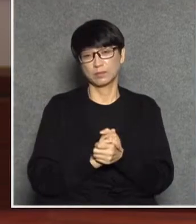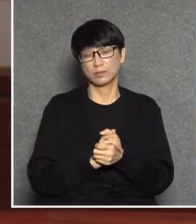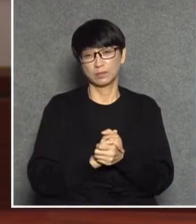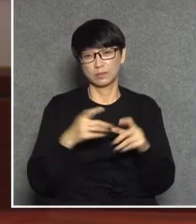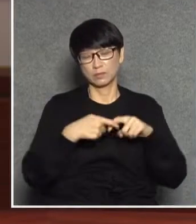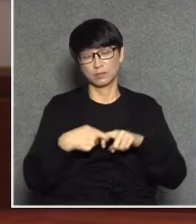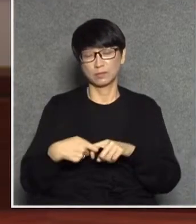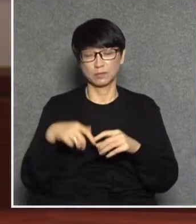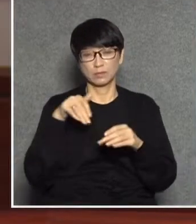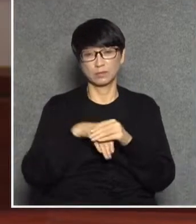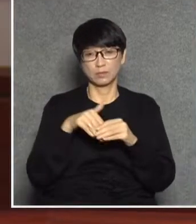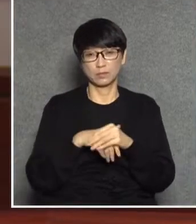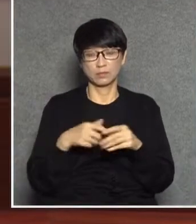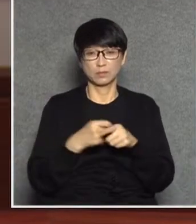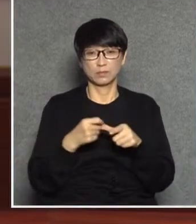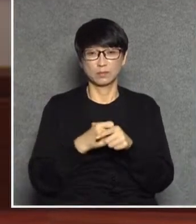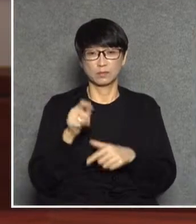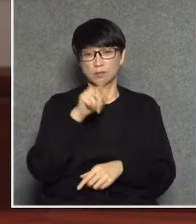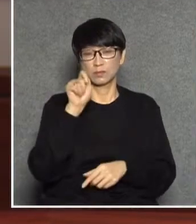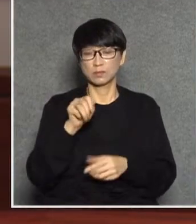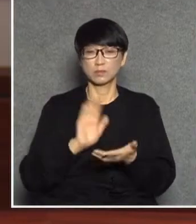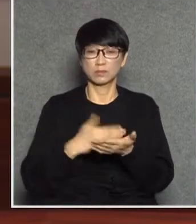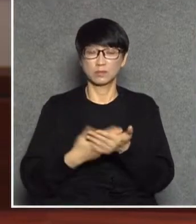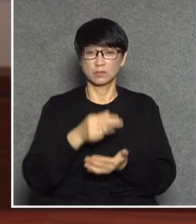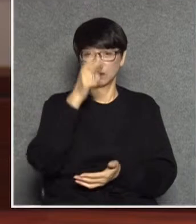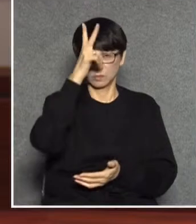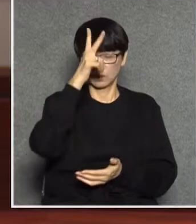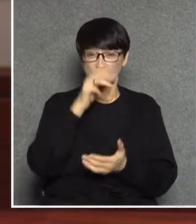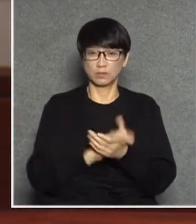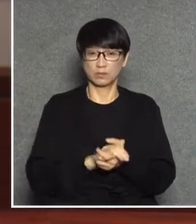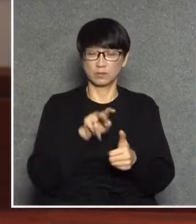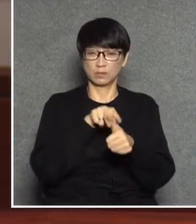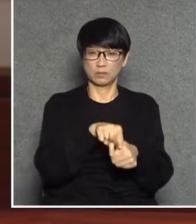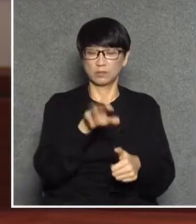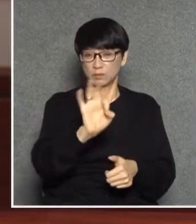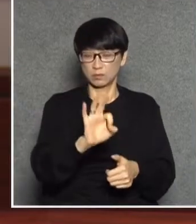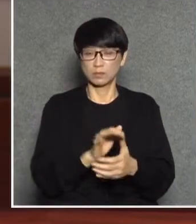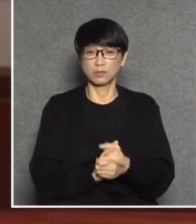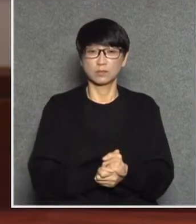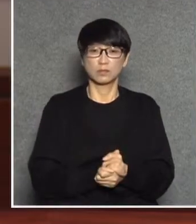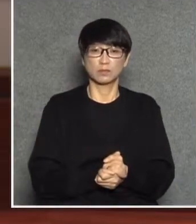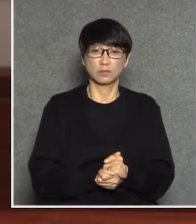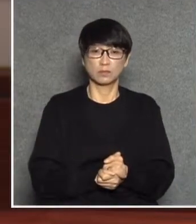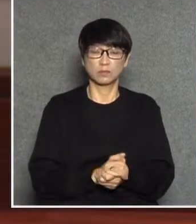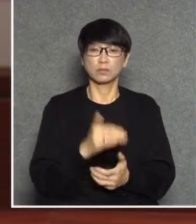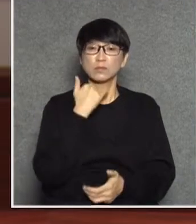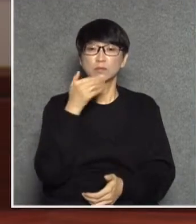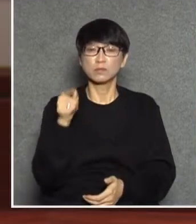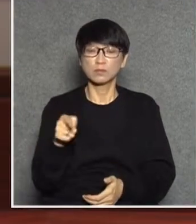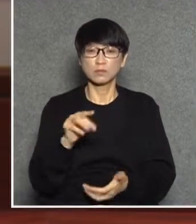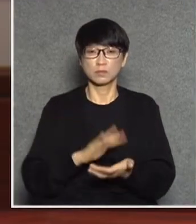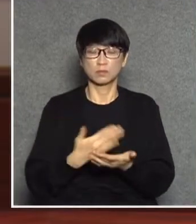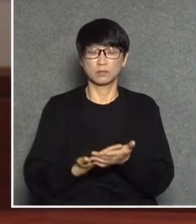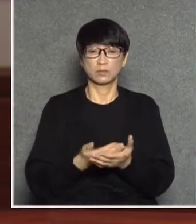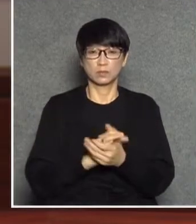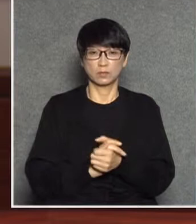司或者承辦商出現了問題，但是政府沒有好好咁監察，又要人哋去舉報，舉報多時點樣樣咧？